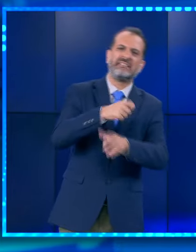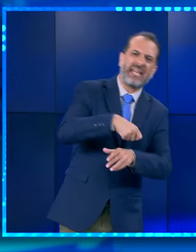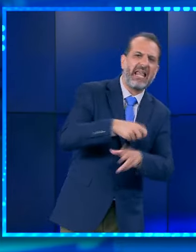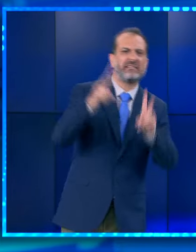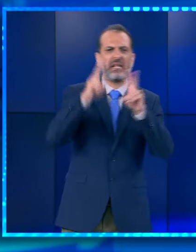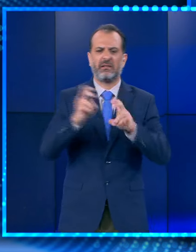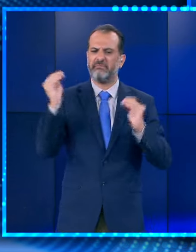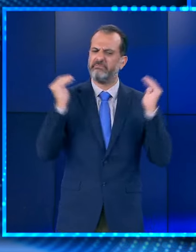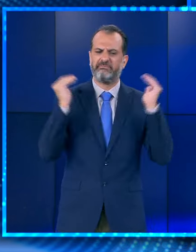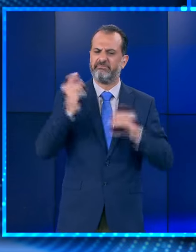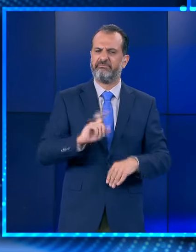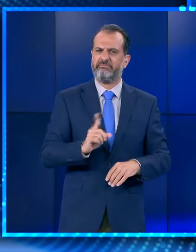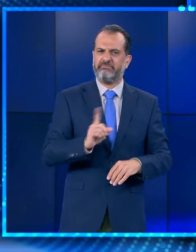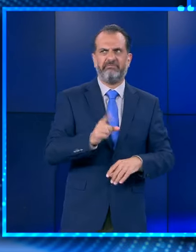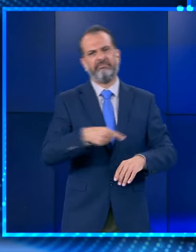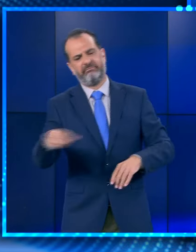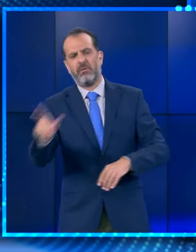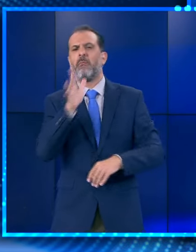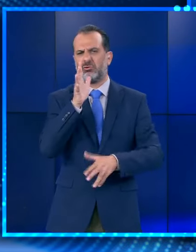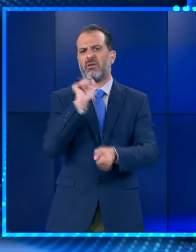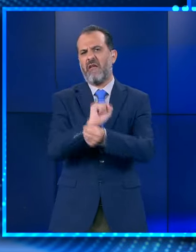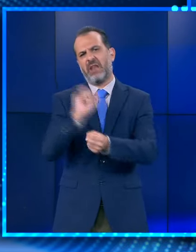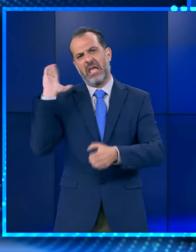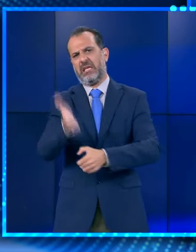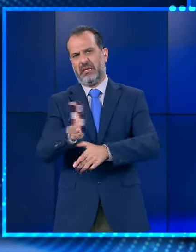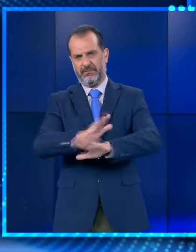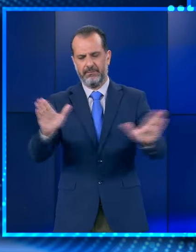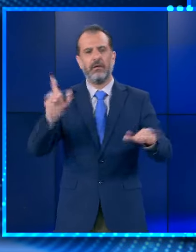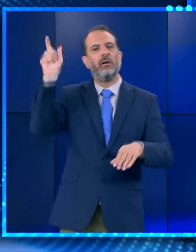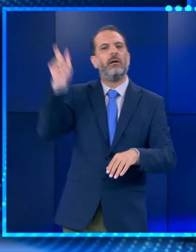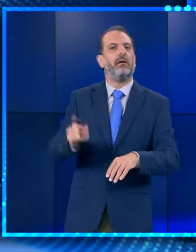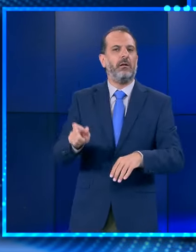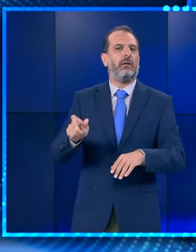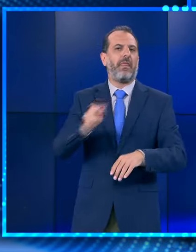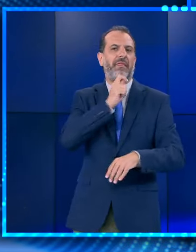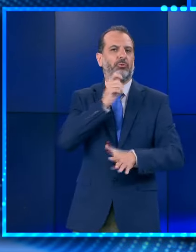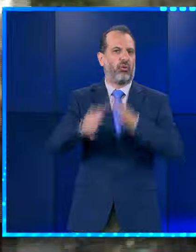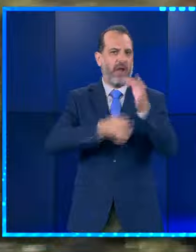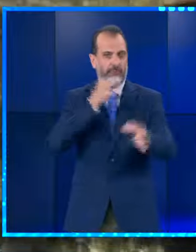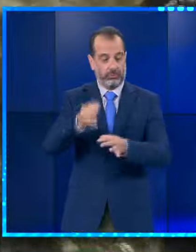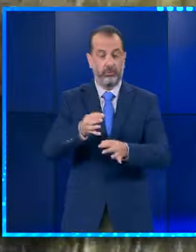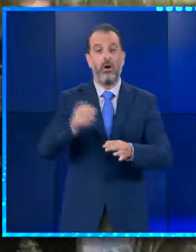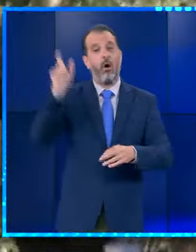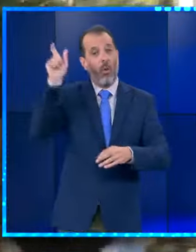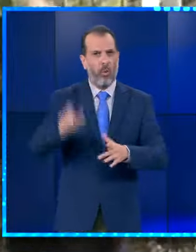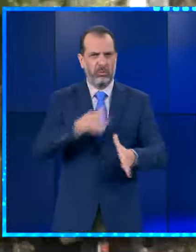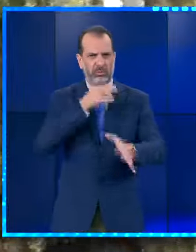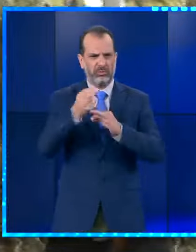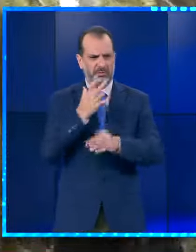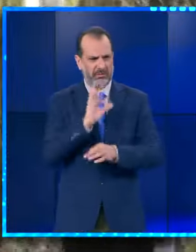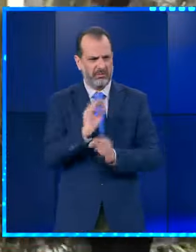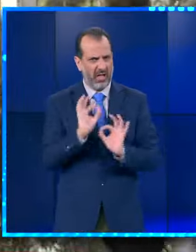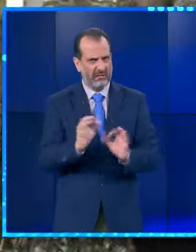φυλακή. Μας ενημερώνει ο αστυνομικός μας συντάκτης ο Παναγιώτης Μπούσιος. Καλό μεσημέρι, Παναγιώτη. Καλό μεσημέρι, Κατερίνα. Με ισχυρισμούς πολλές φορές ήταν